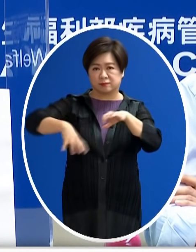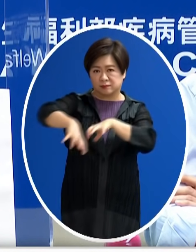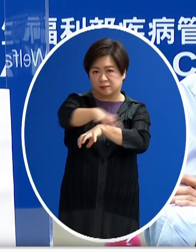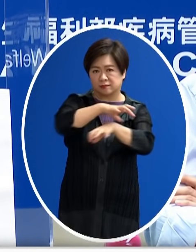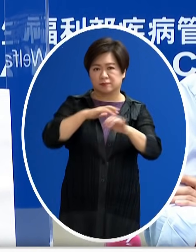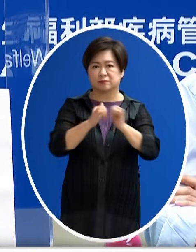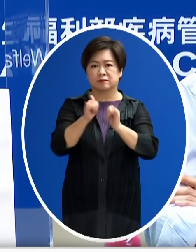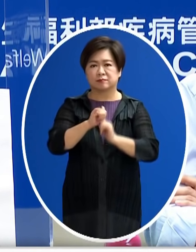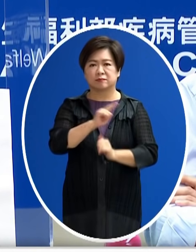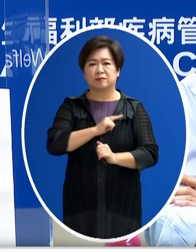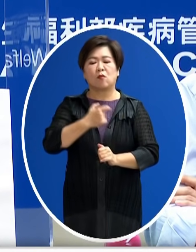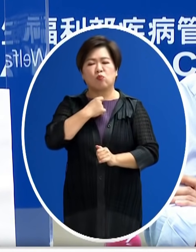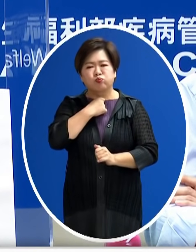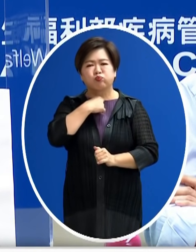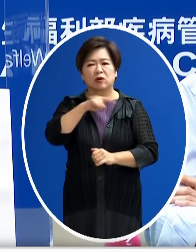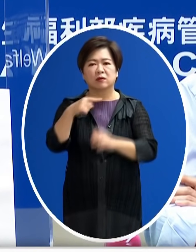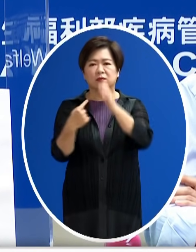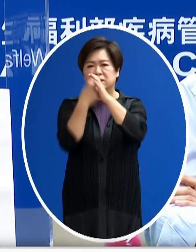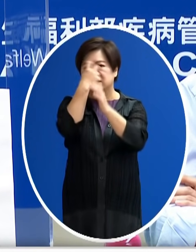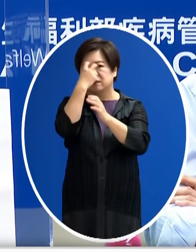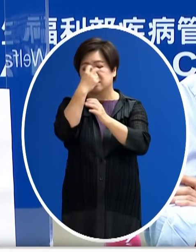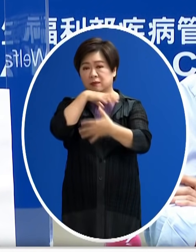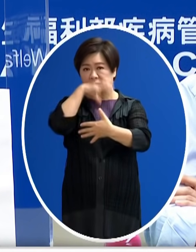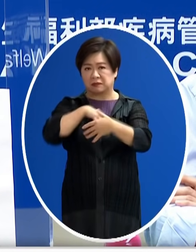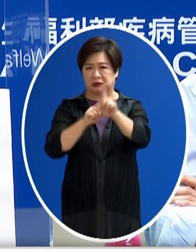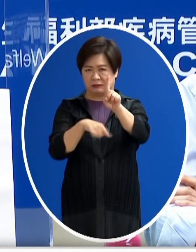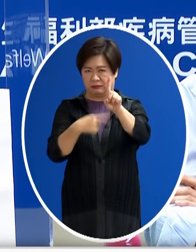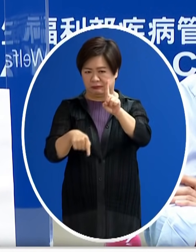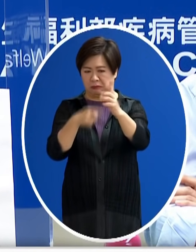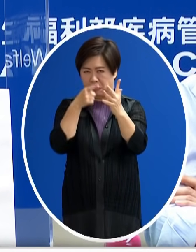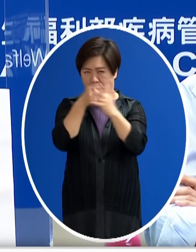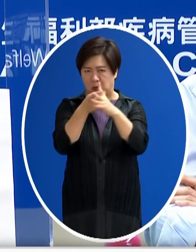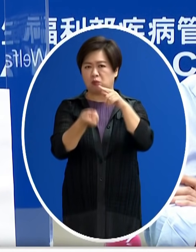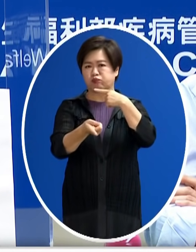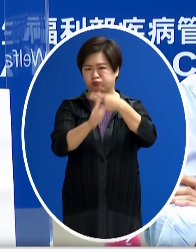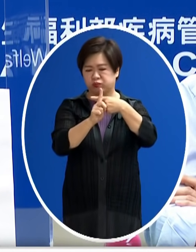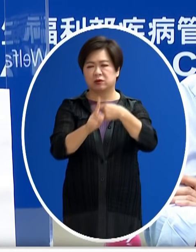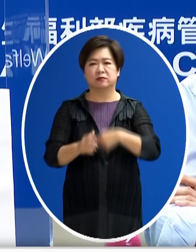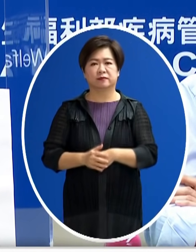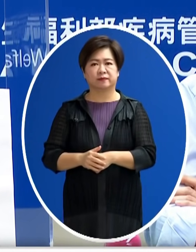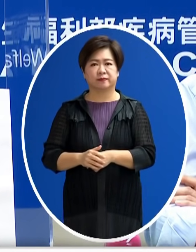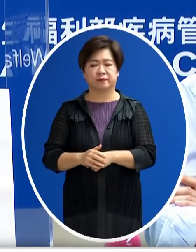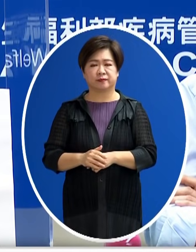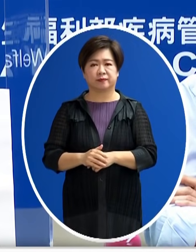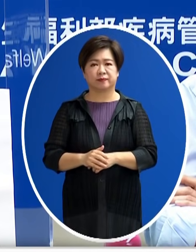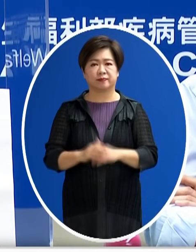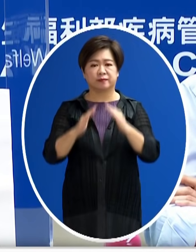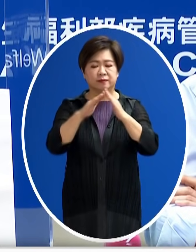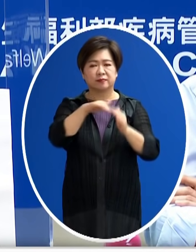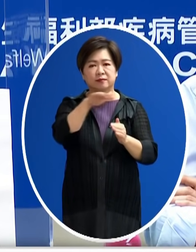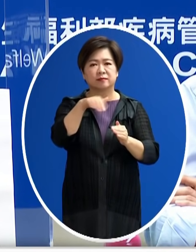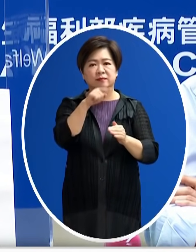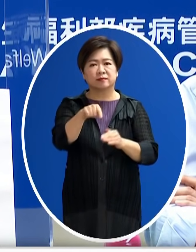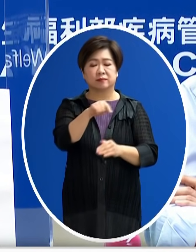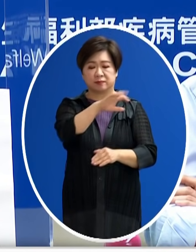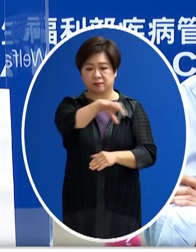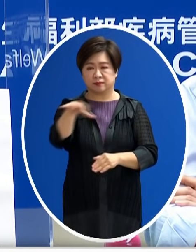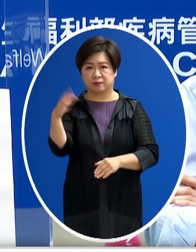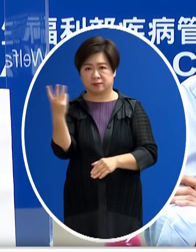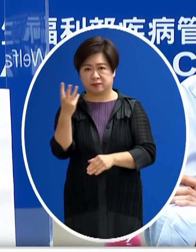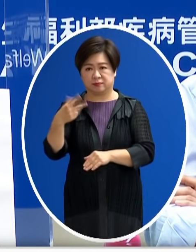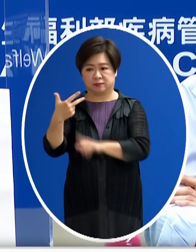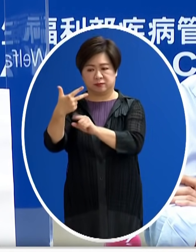众自愿的，那其中有1位哈是确诊。那三市场目前感染情况哈，